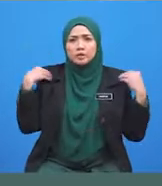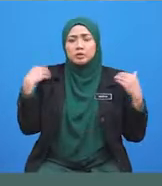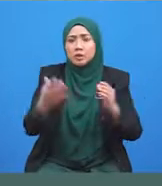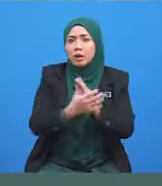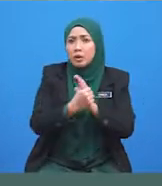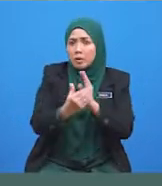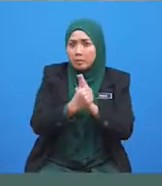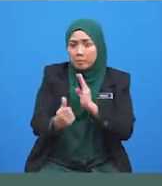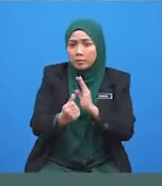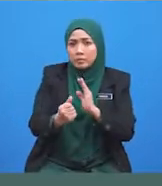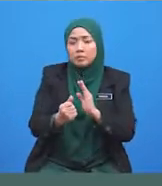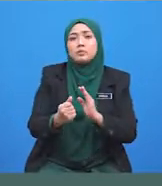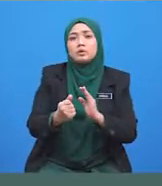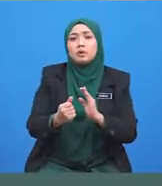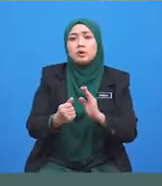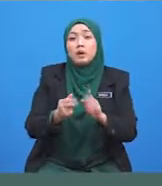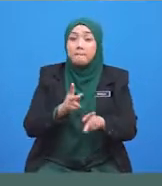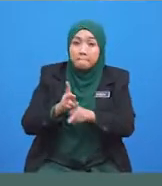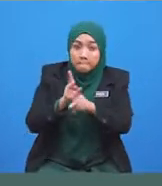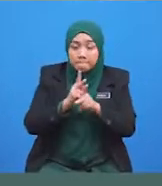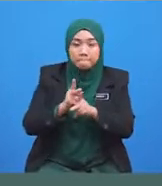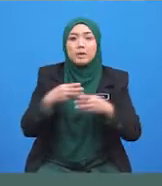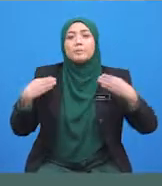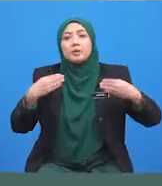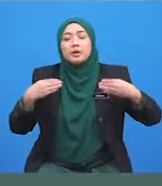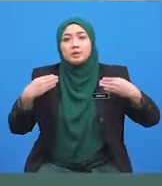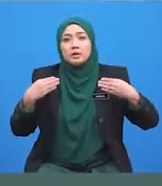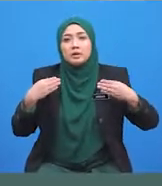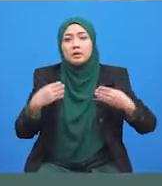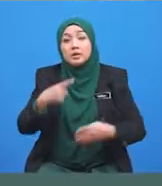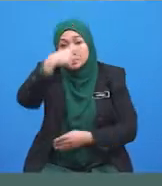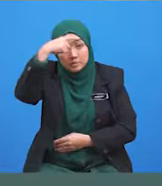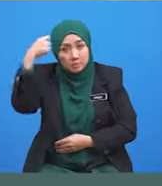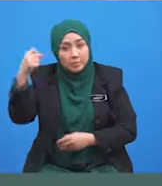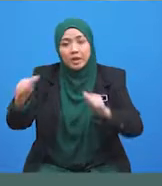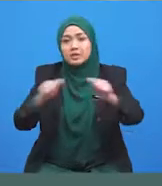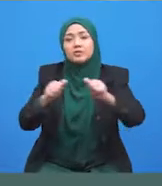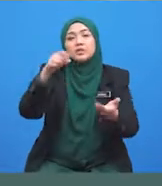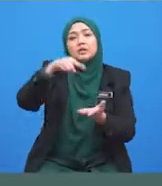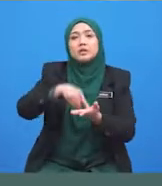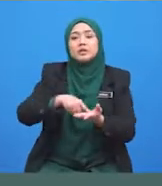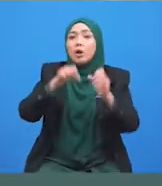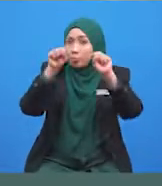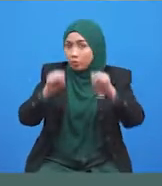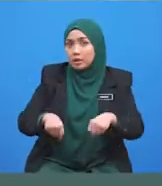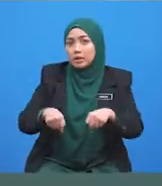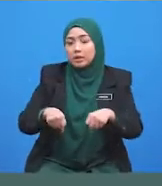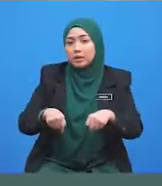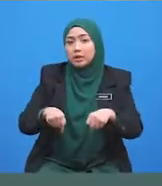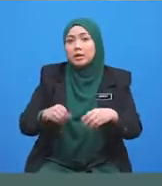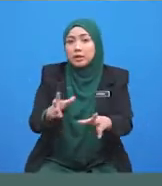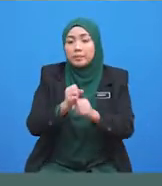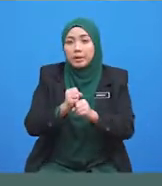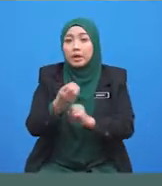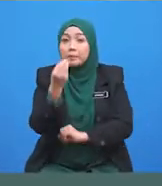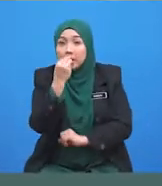menternak binatang. Hebat dan mengagumkan. Ya, kerana aktiviti ini boleh mereka mendapatkan